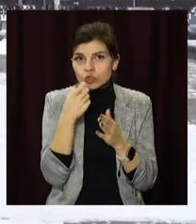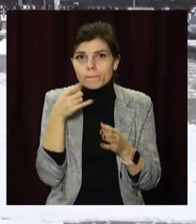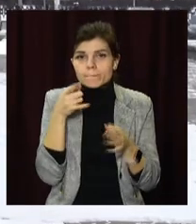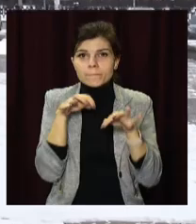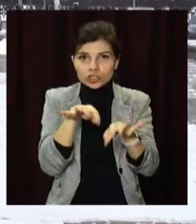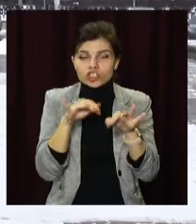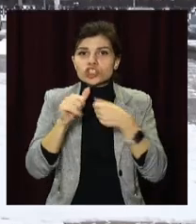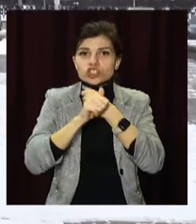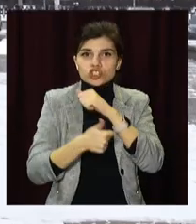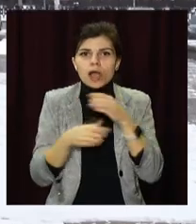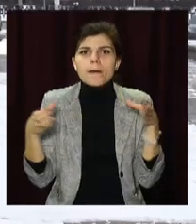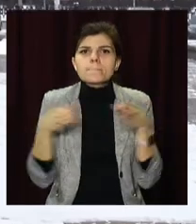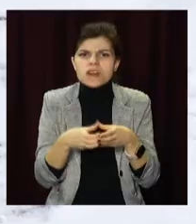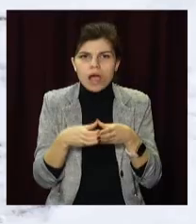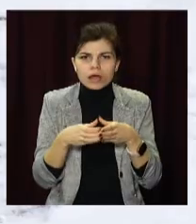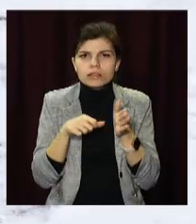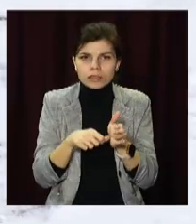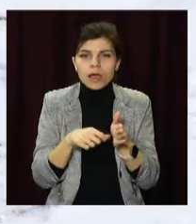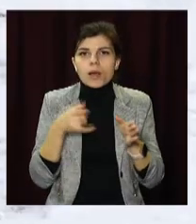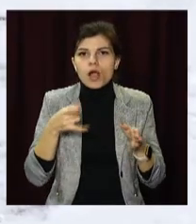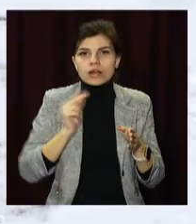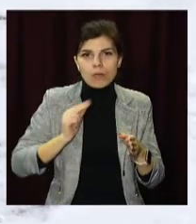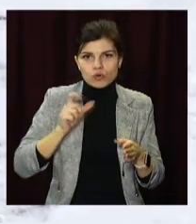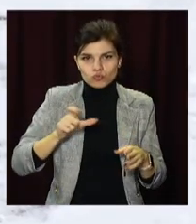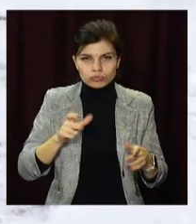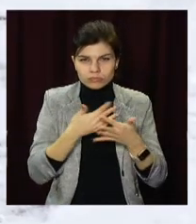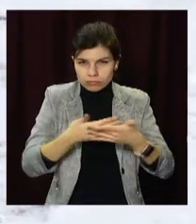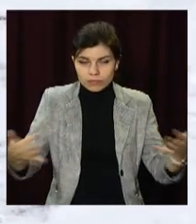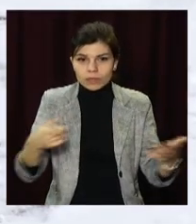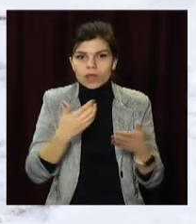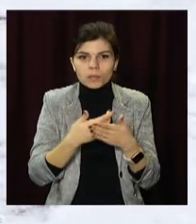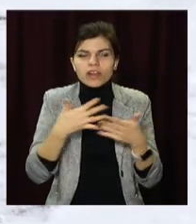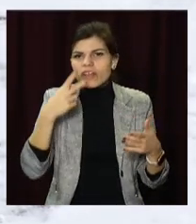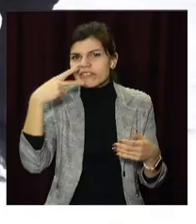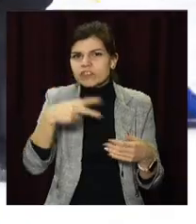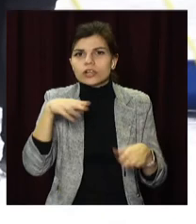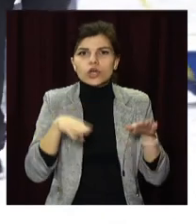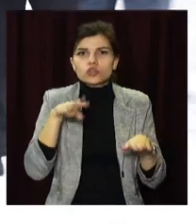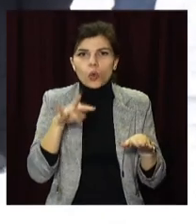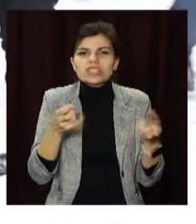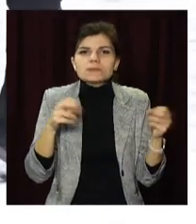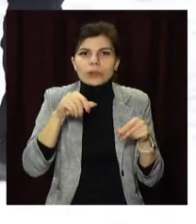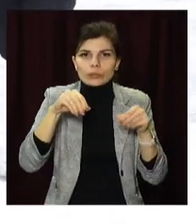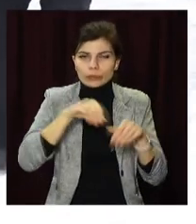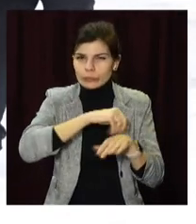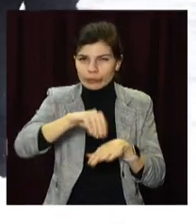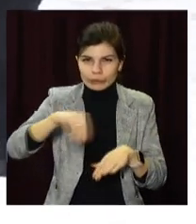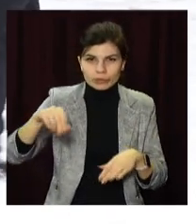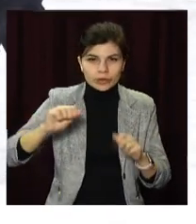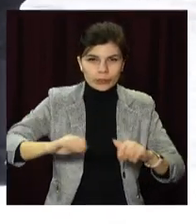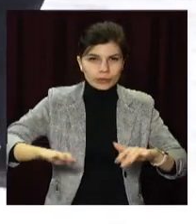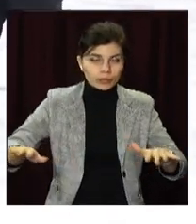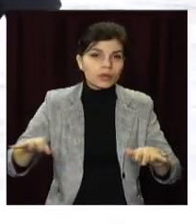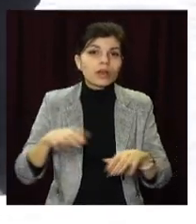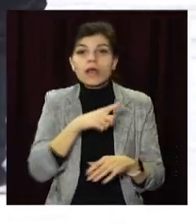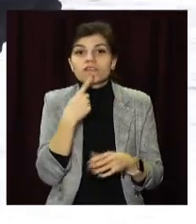16 бригад робітників. На тротуари та транспортні магістралі висипали понад 2000 тонни спеціальної суміші. У міськраді кажуть, комунальники